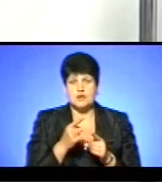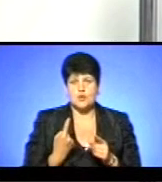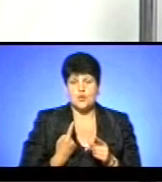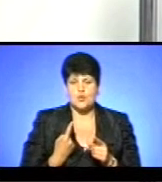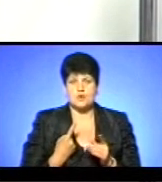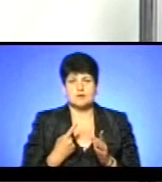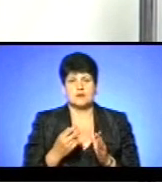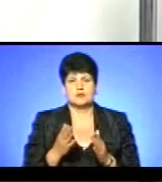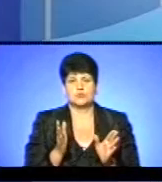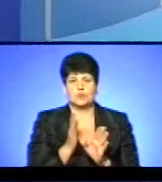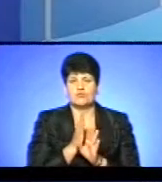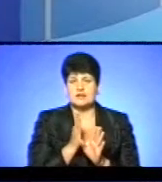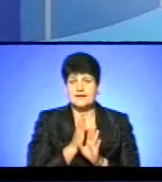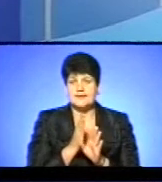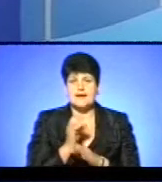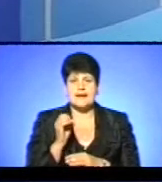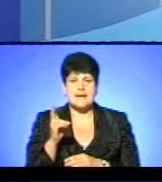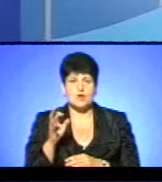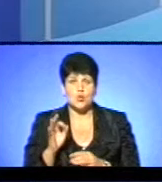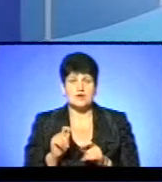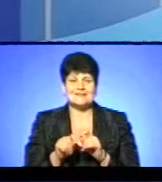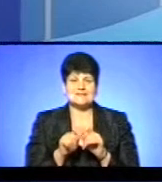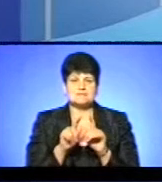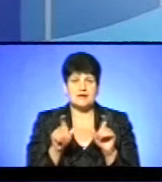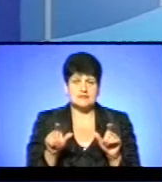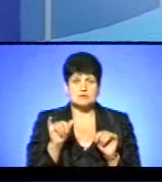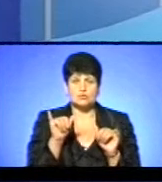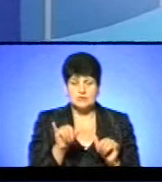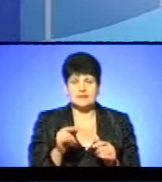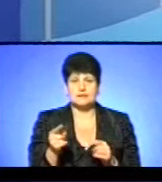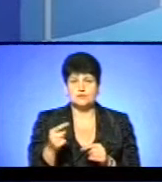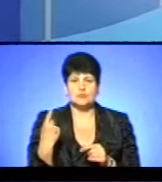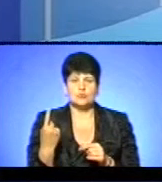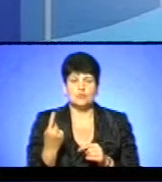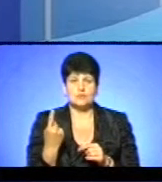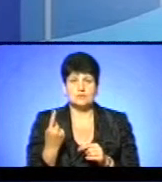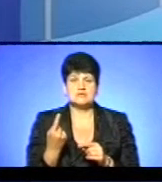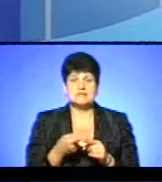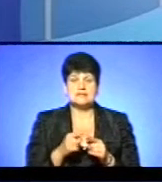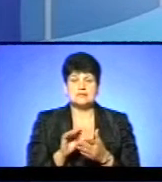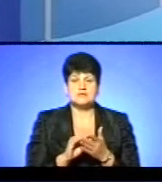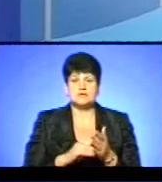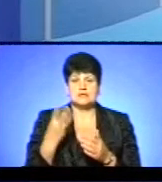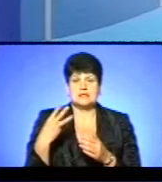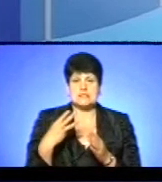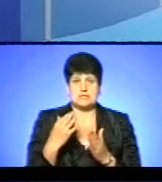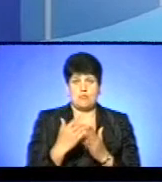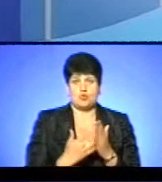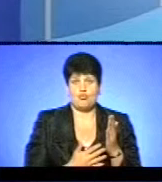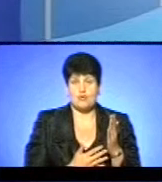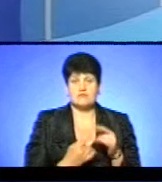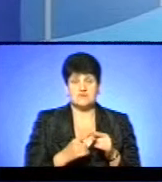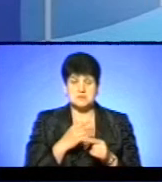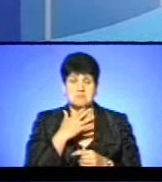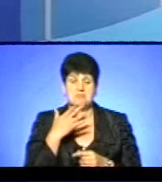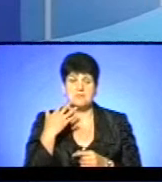довкілля при екоінспекції і в цьому році плідно попрацювали. Тобто в них на Тернопільському озері за цей нараз складено майже 30 протоколів. Тобто це є